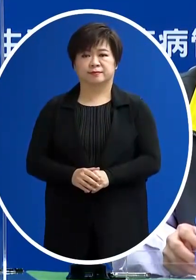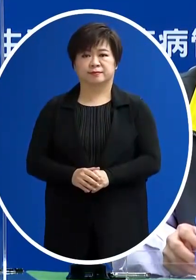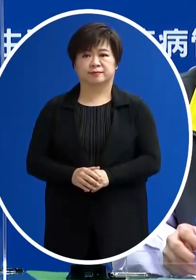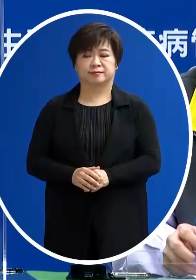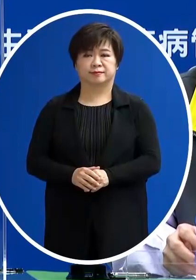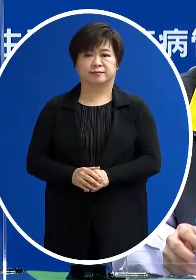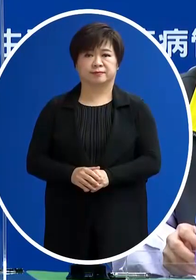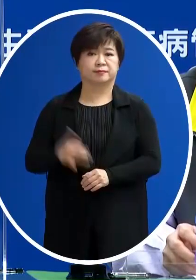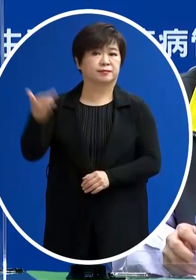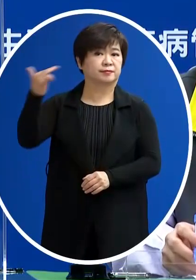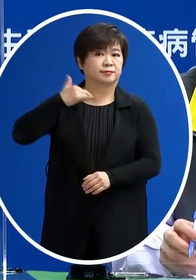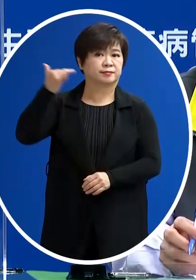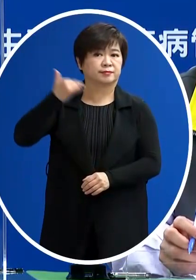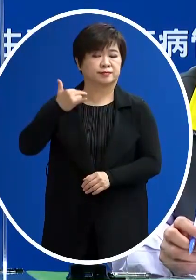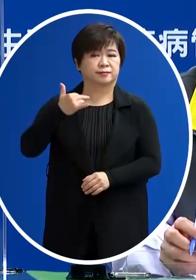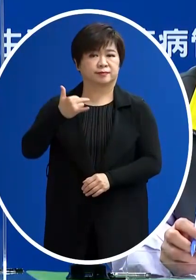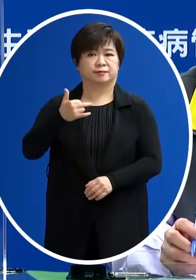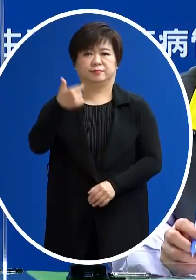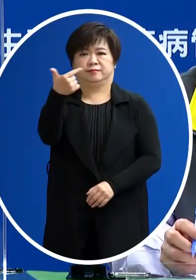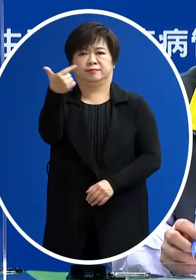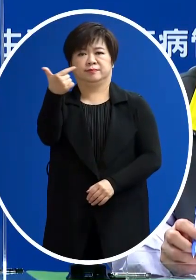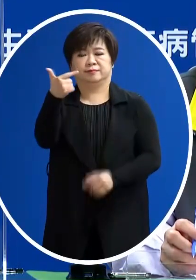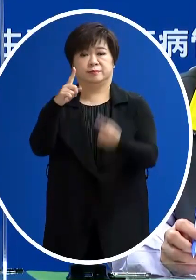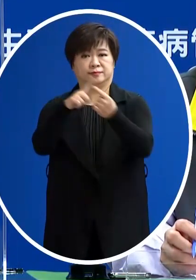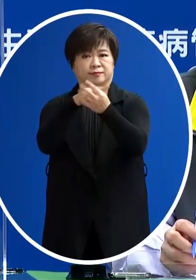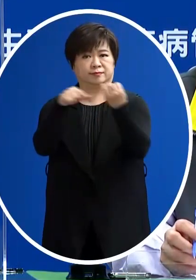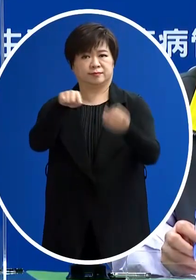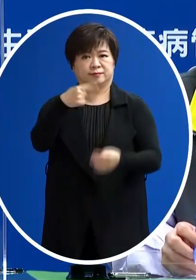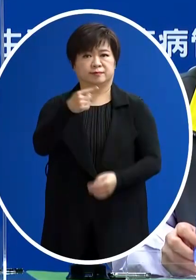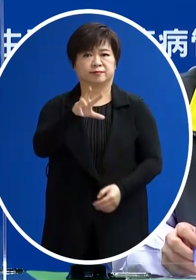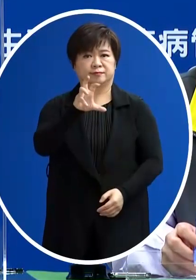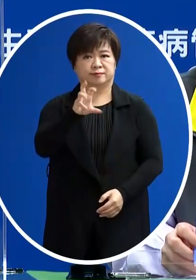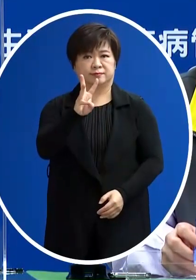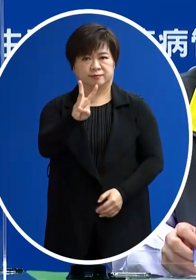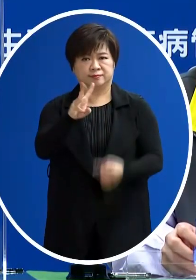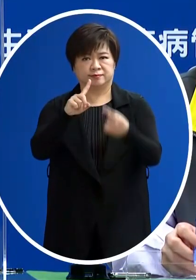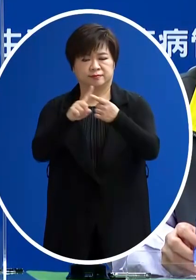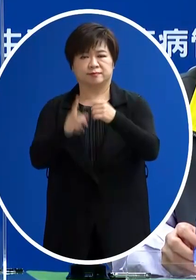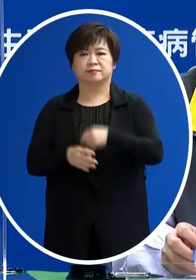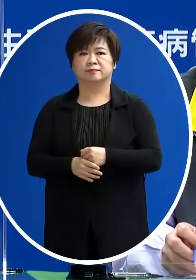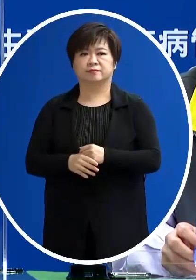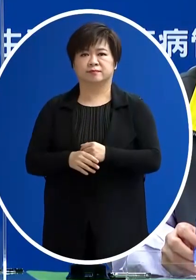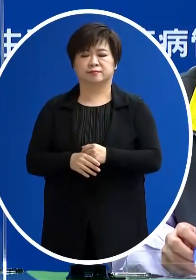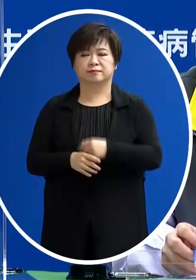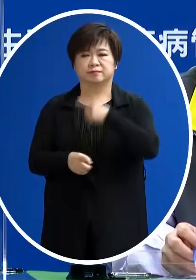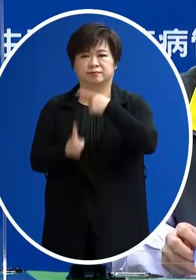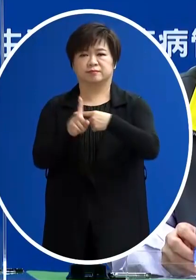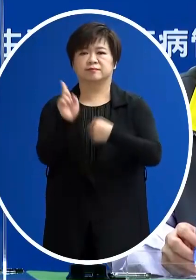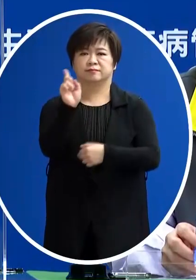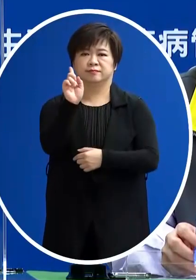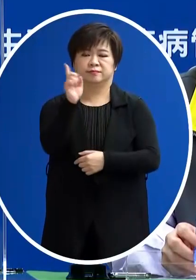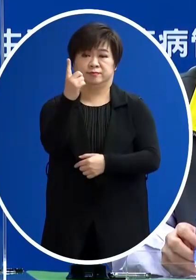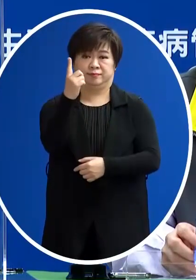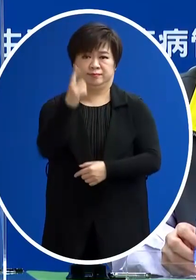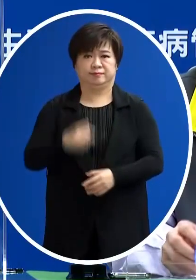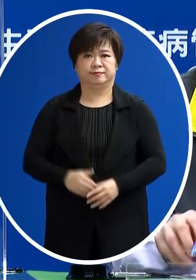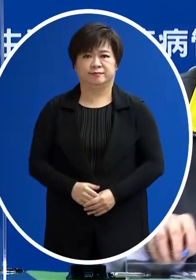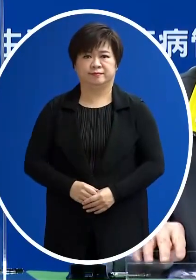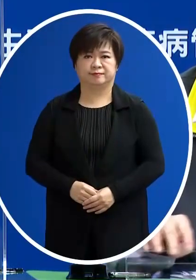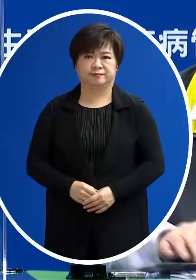进来的查了6个航班，总共183，好，那有1名阳性。